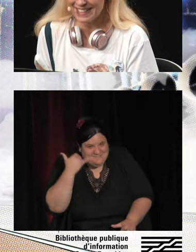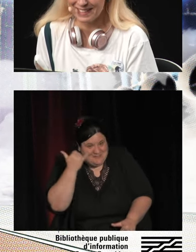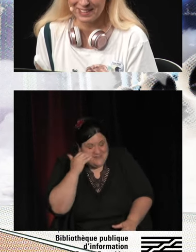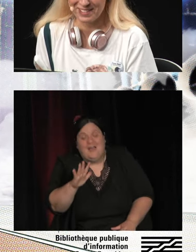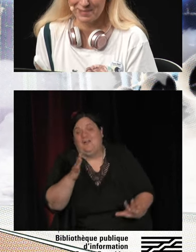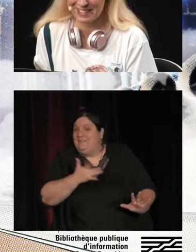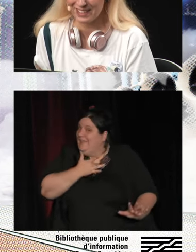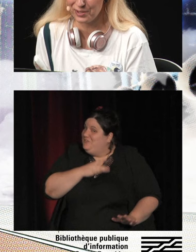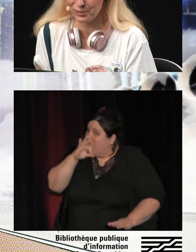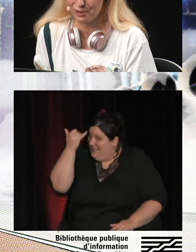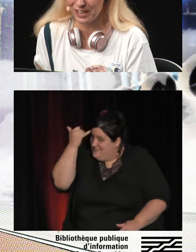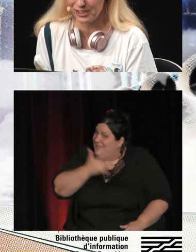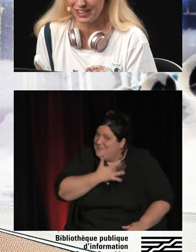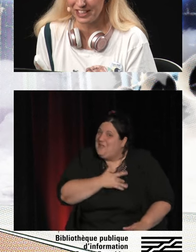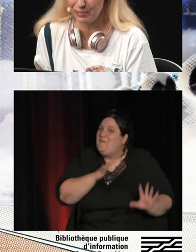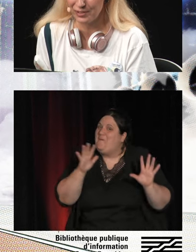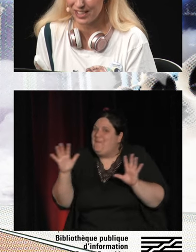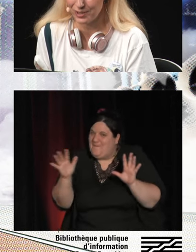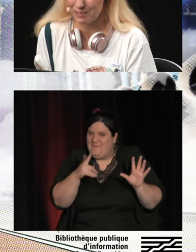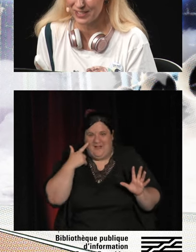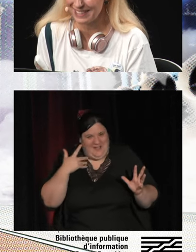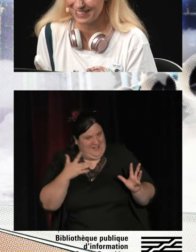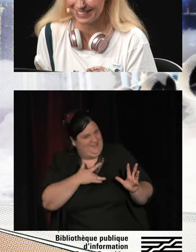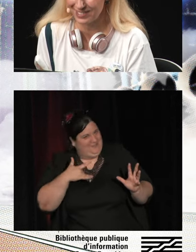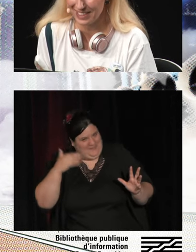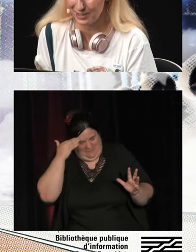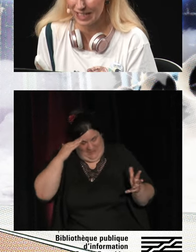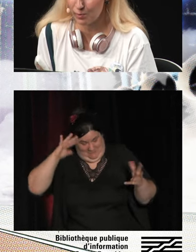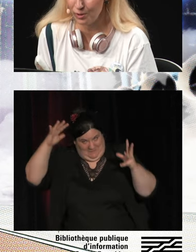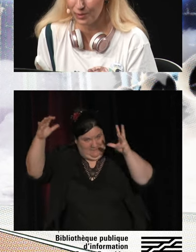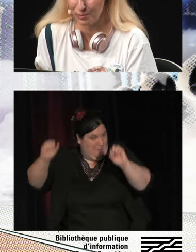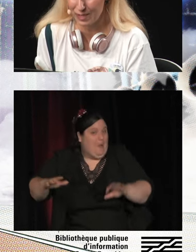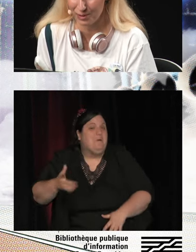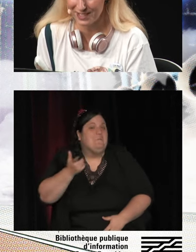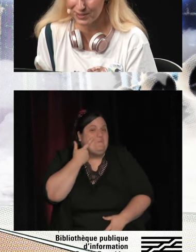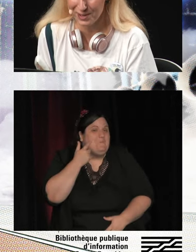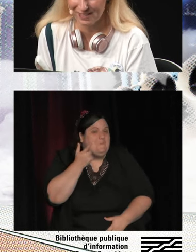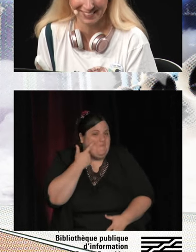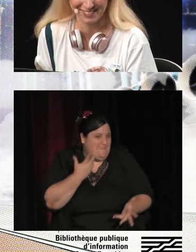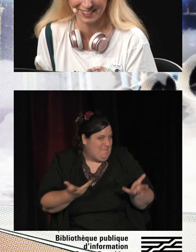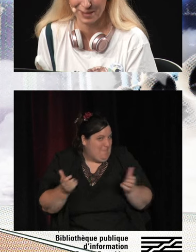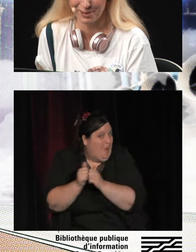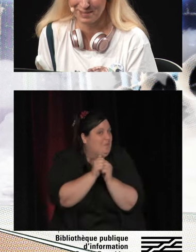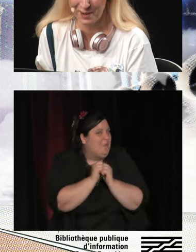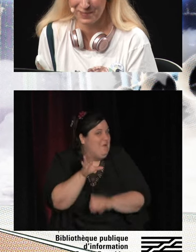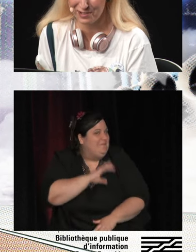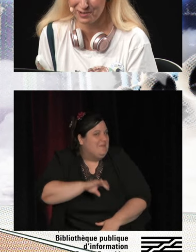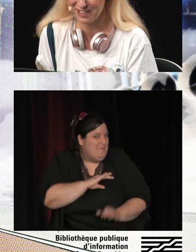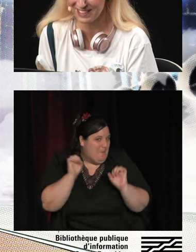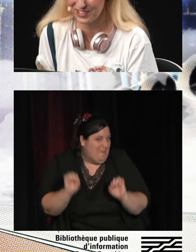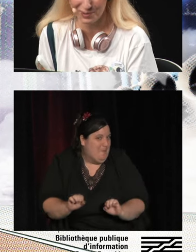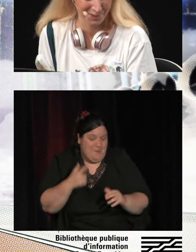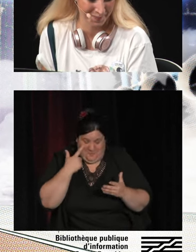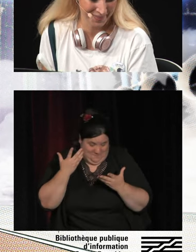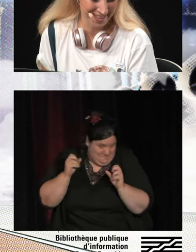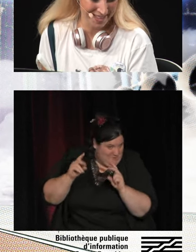ça m'intéresse. Hein. Ça m'intéresse de voir les limites de la santé mentale. Écoutez, explorons. On peut explorer ça ensemble. Hein. Y a pas de problème. Je suis